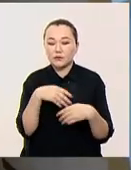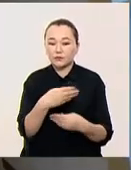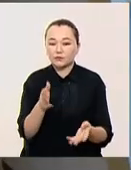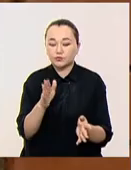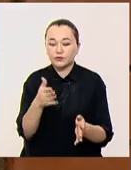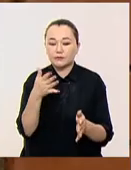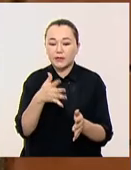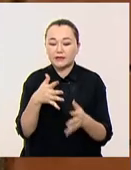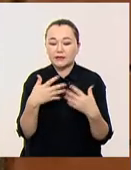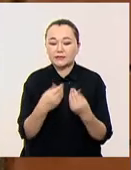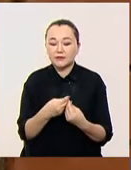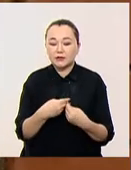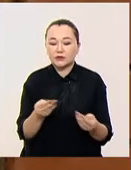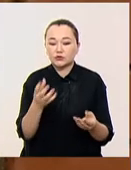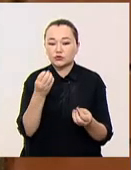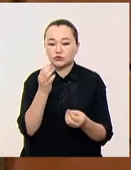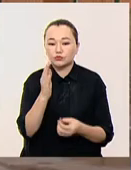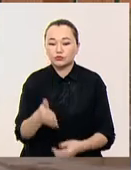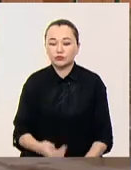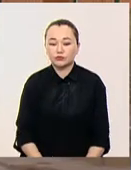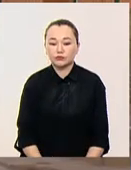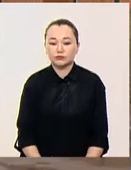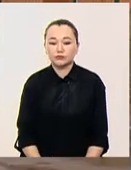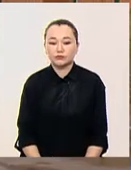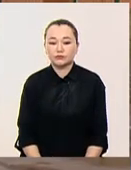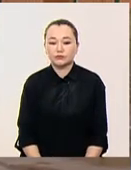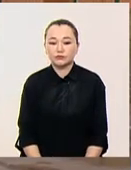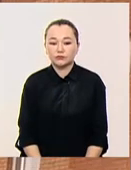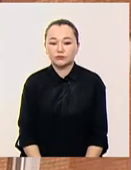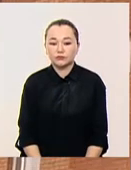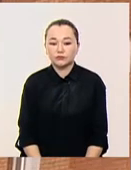мың отбасы баспанаға қол жеткізеді. Ерболат Серікбай, Информбюро, Ақмола облысы.